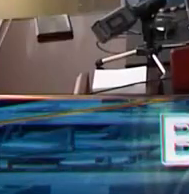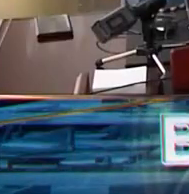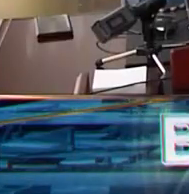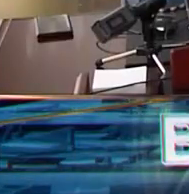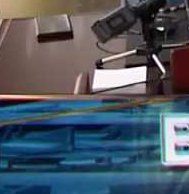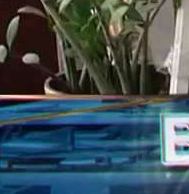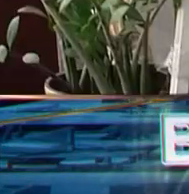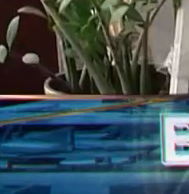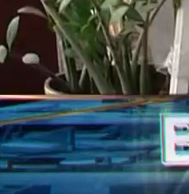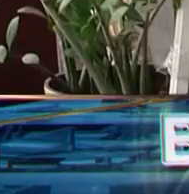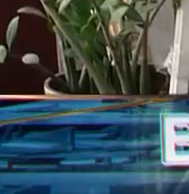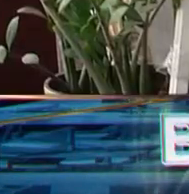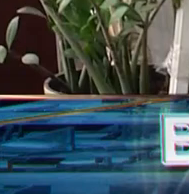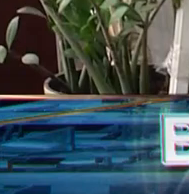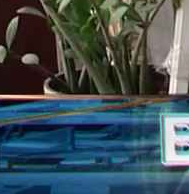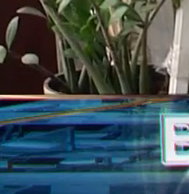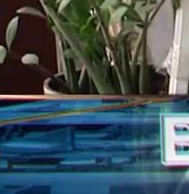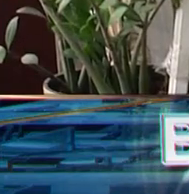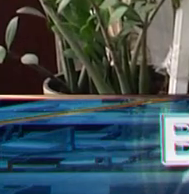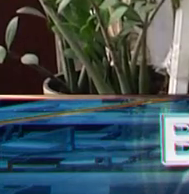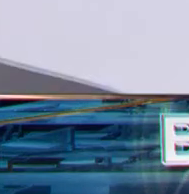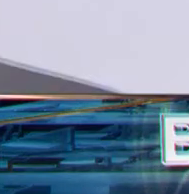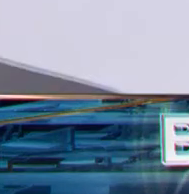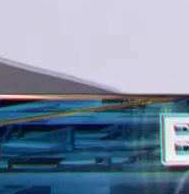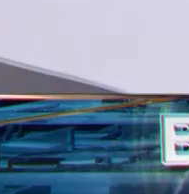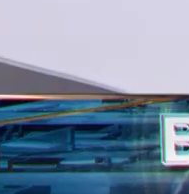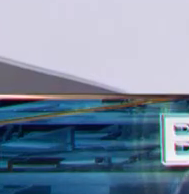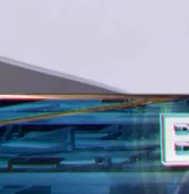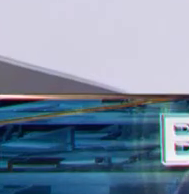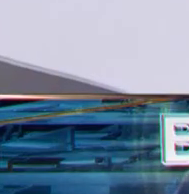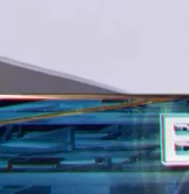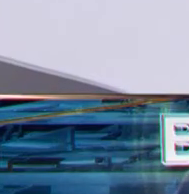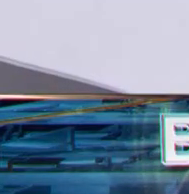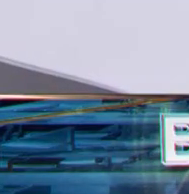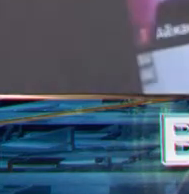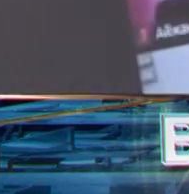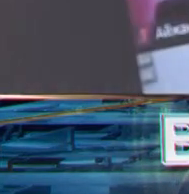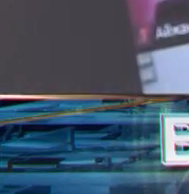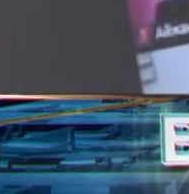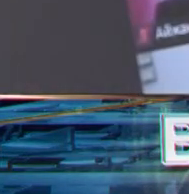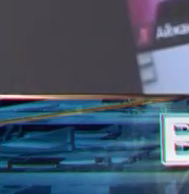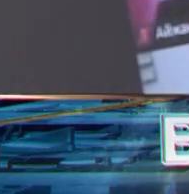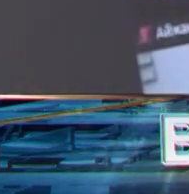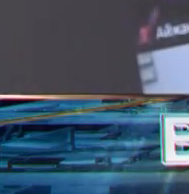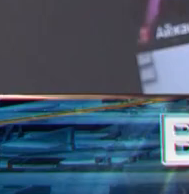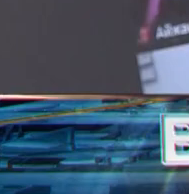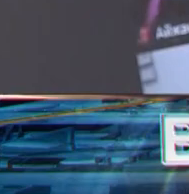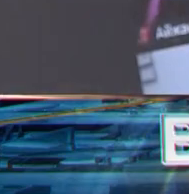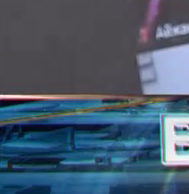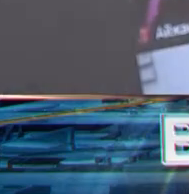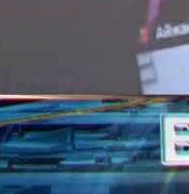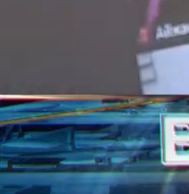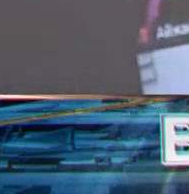Сенат депутаттығынан үмітті. Алматы облыстық мәслихат депутаттары жоғарғы палатаға аймақтан Серікжан Бескемпіровтің кандидатурасын